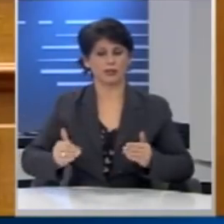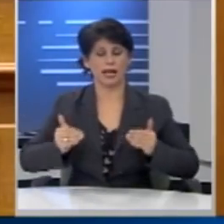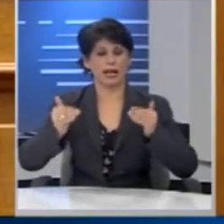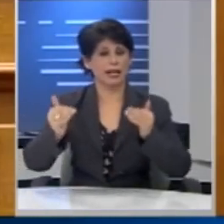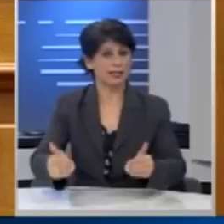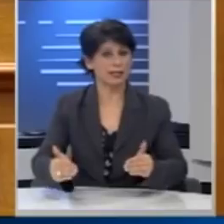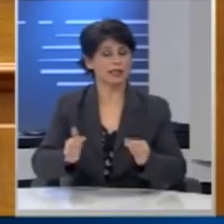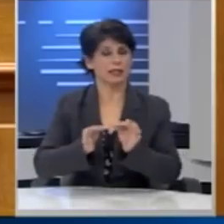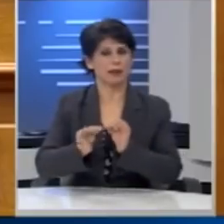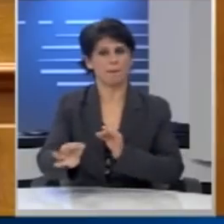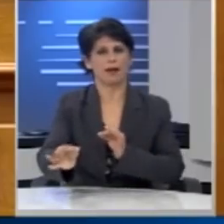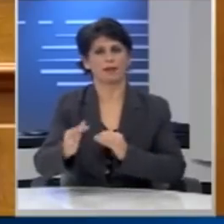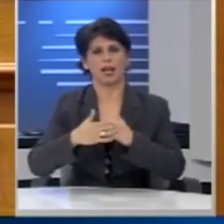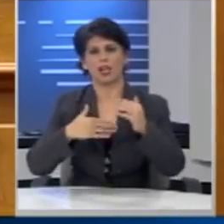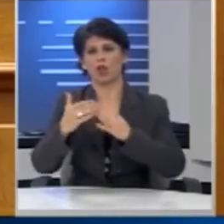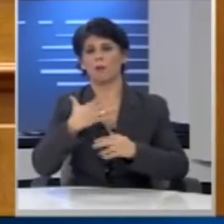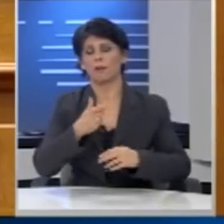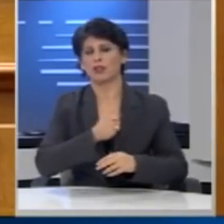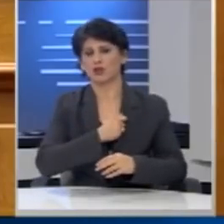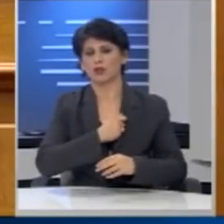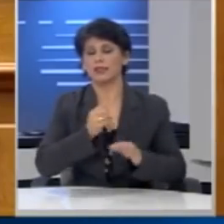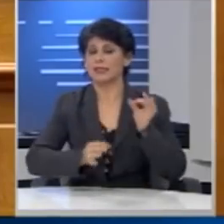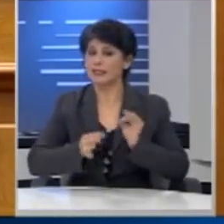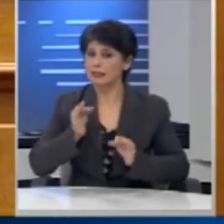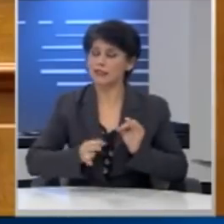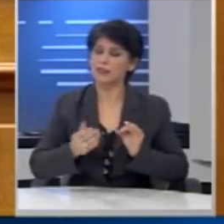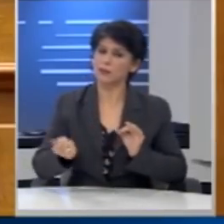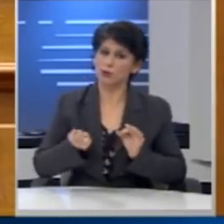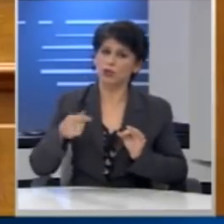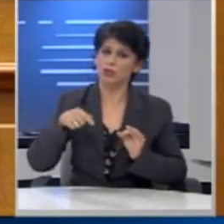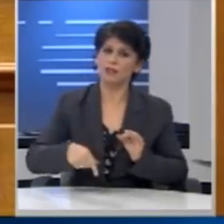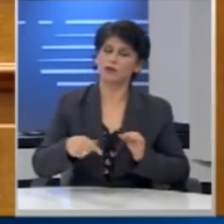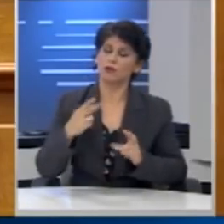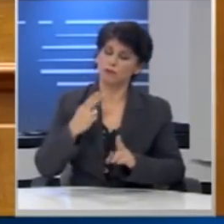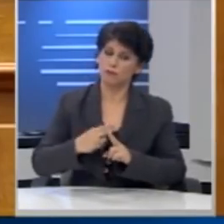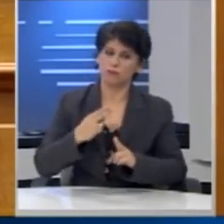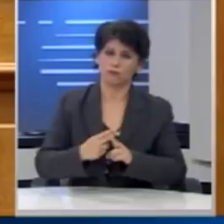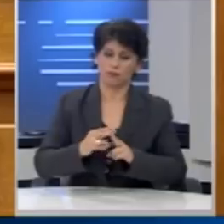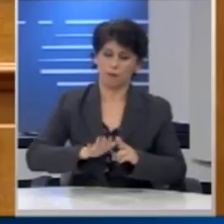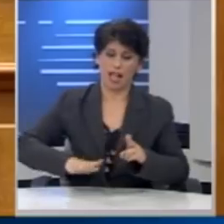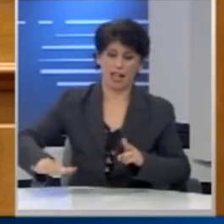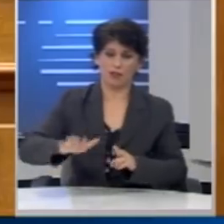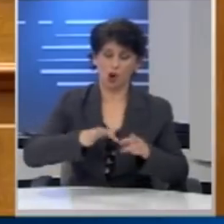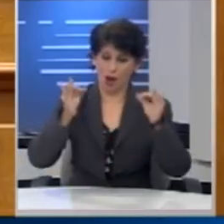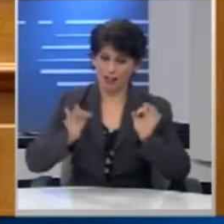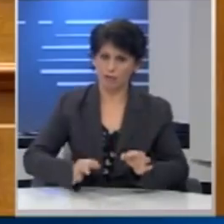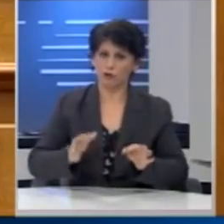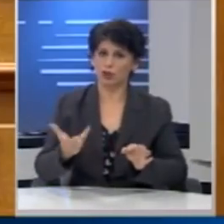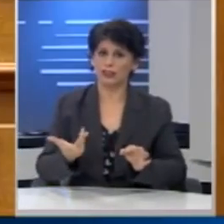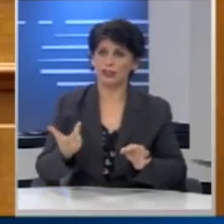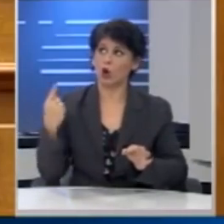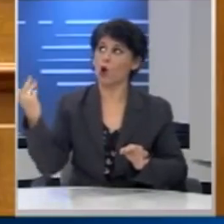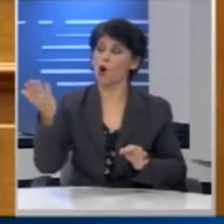αναστείλει τα μέτρα οικοδόμησης εμπιστοσύνης και τη συζήτηση η οποία γίνεται σε αυτό το κρίσιμο πεδίο. Ακριβώς γιατί όταν